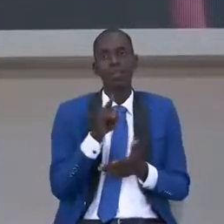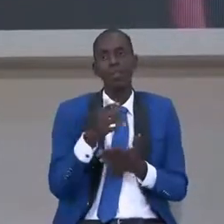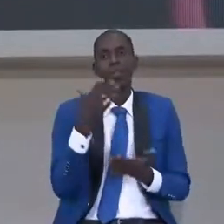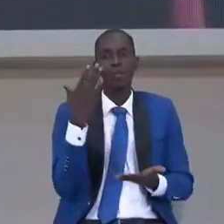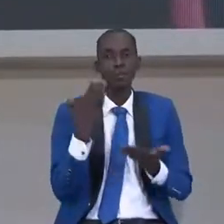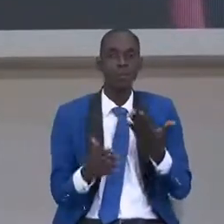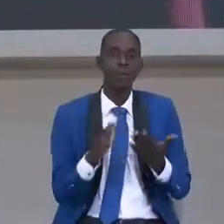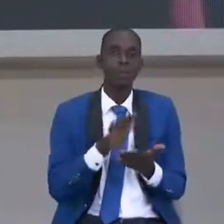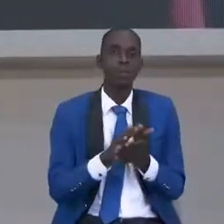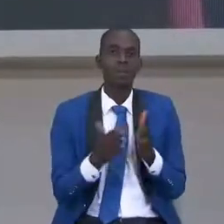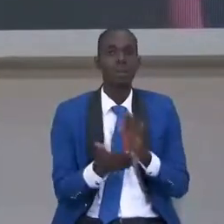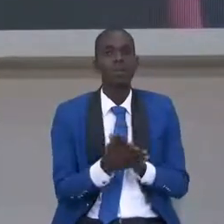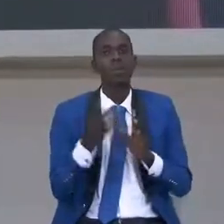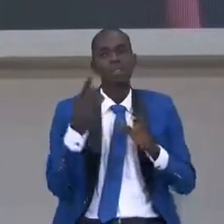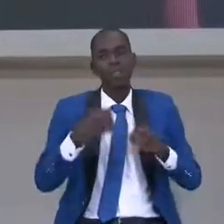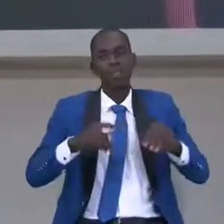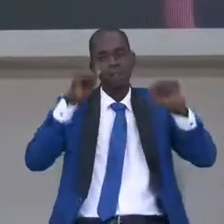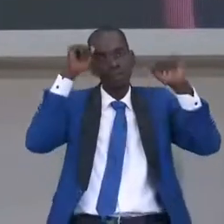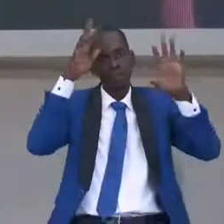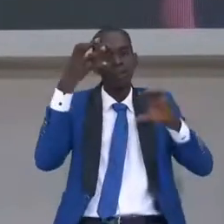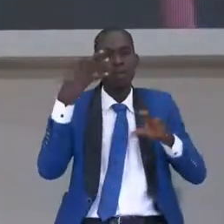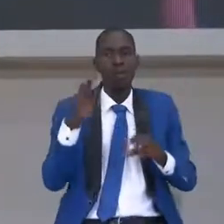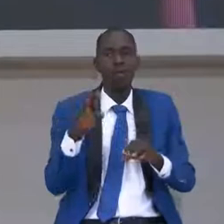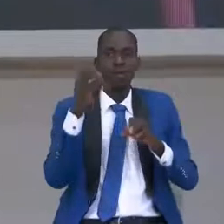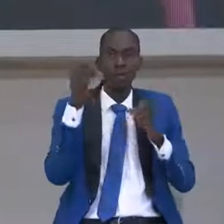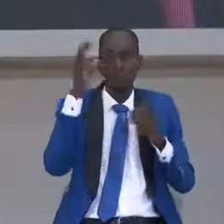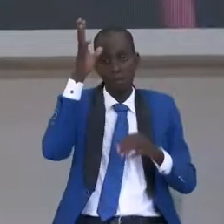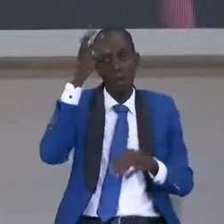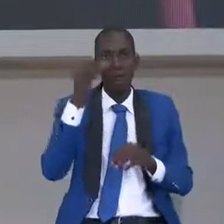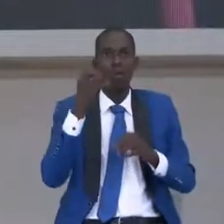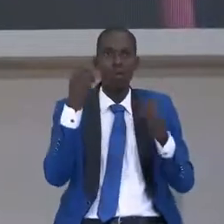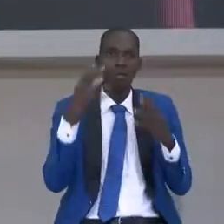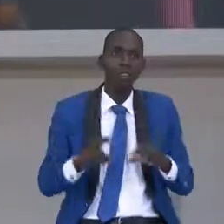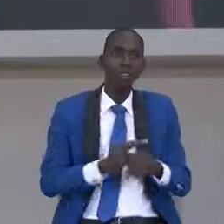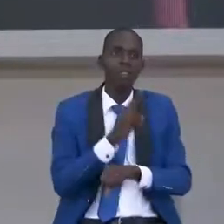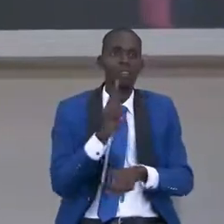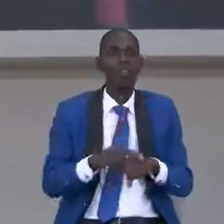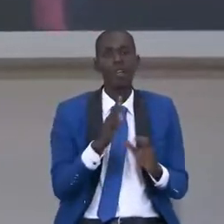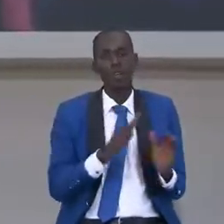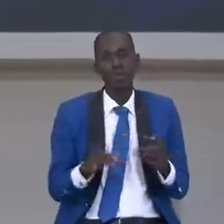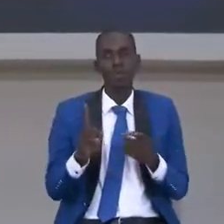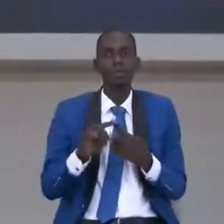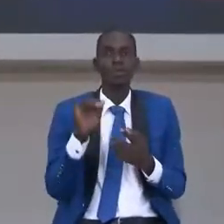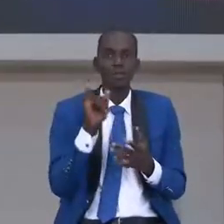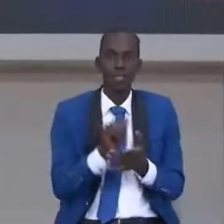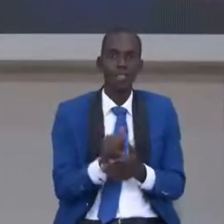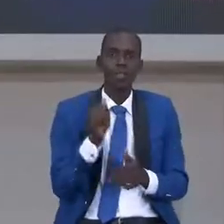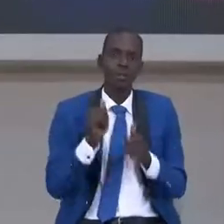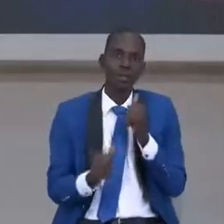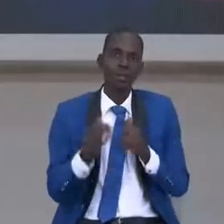deviens père d'un grand nombre de nations selon ce qui lui avait été dit.